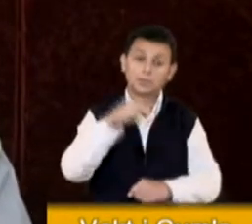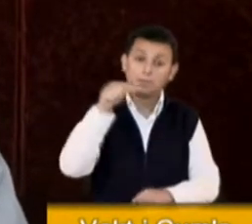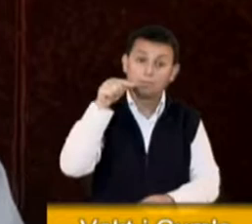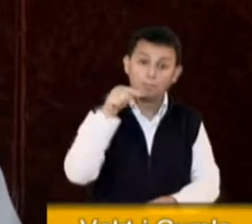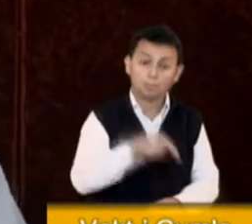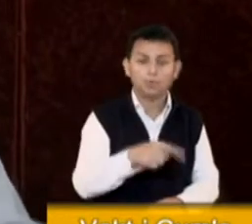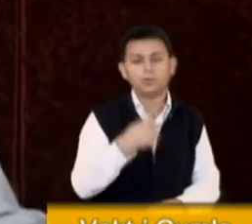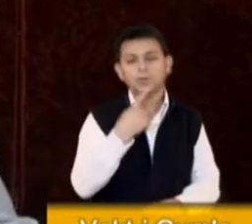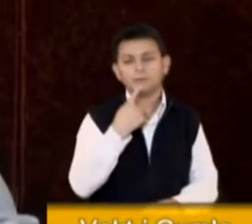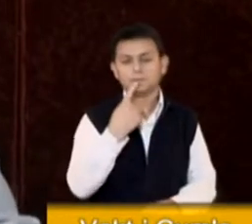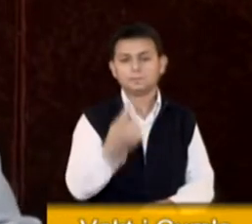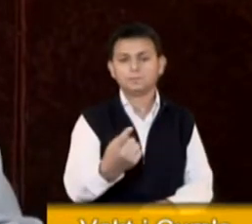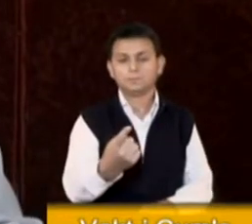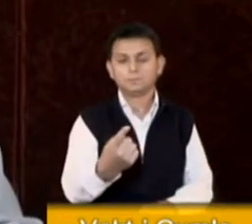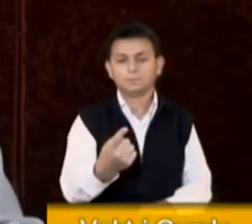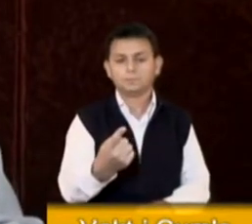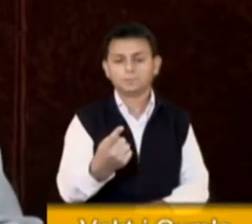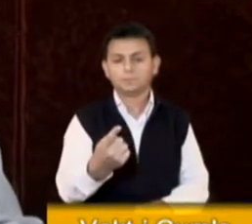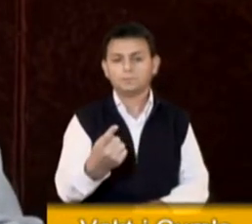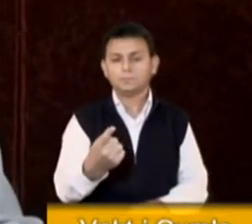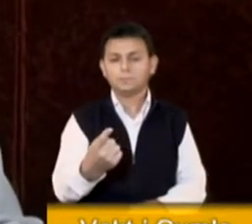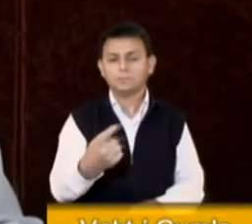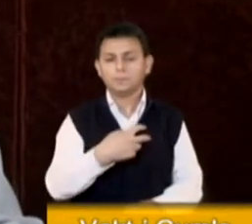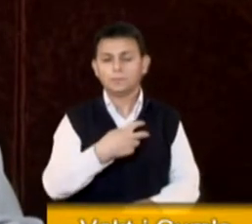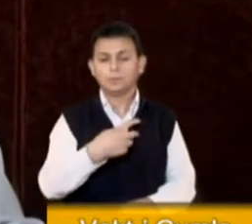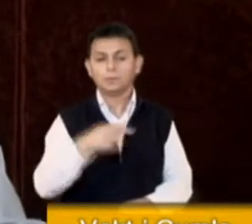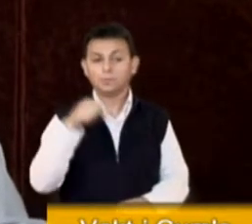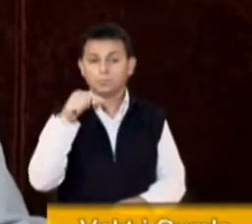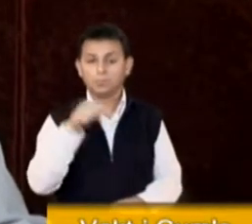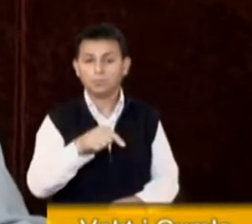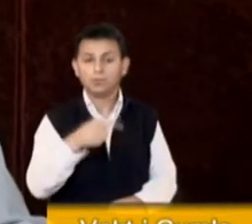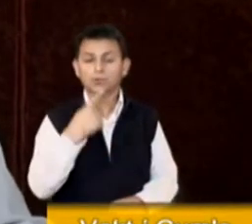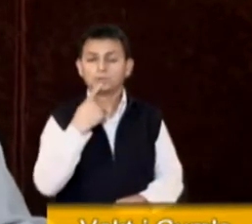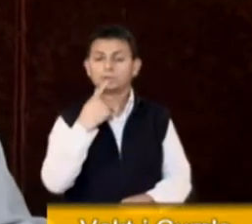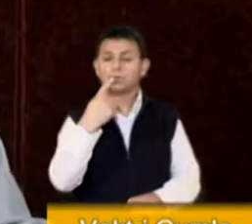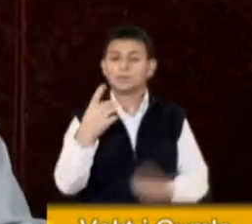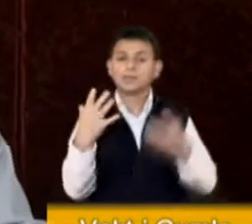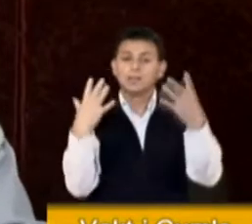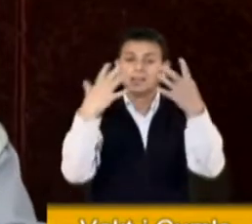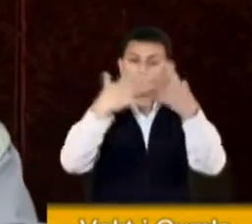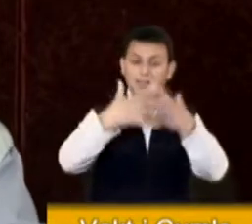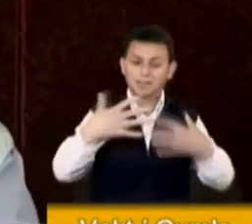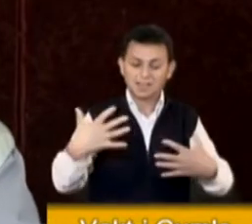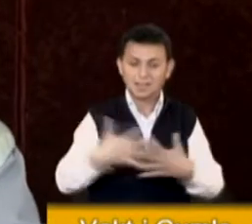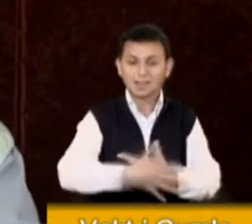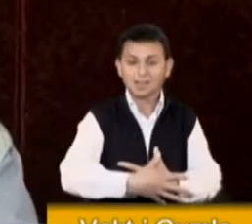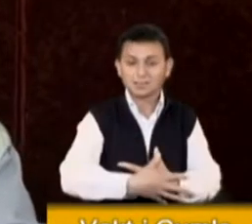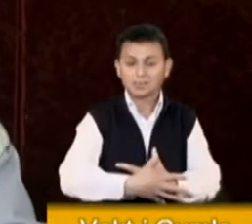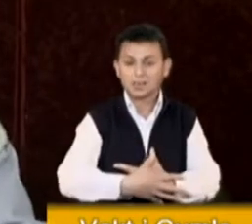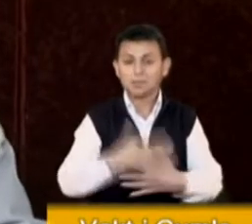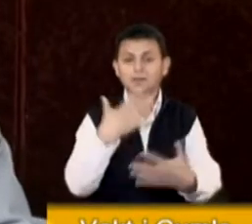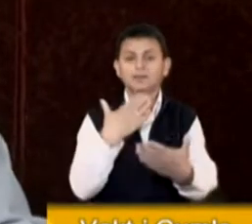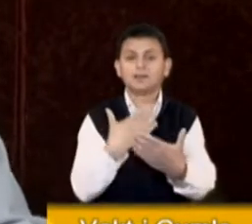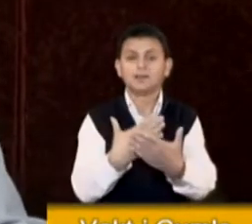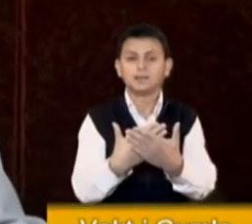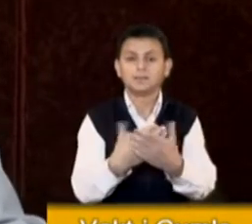billah, maşaallahü kan ve ma lem yeşe lem yekun derse akşama kadar